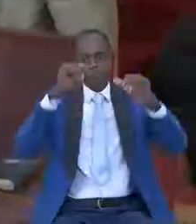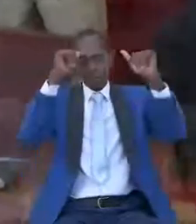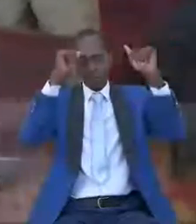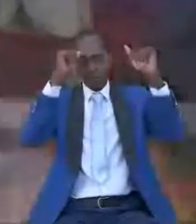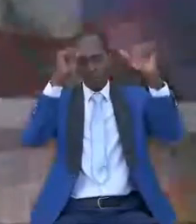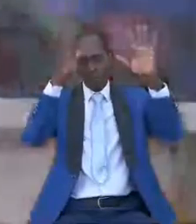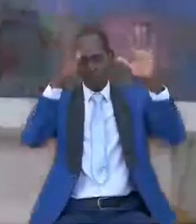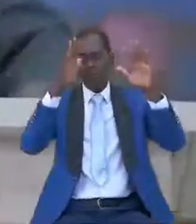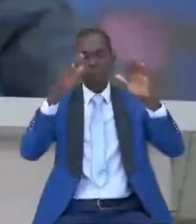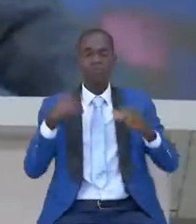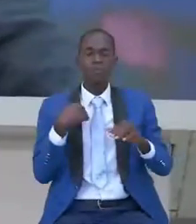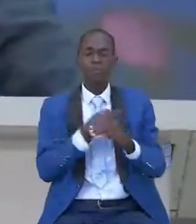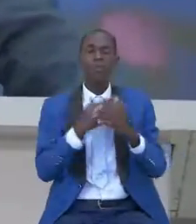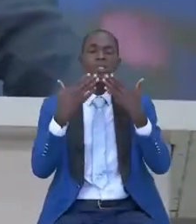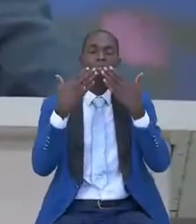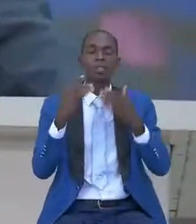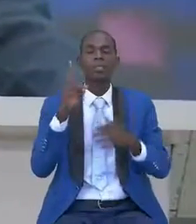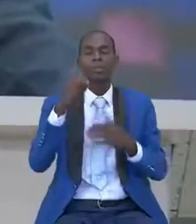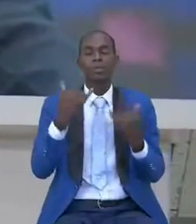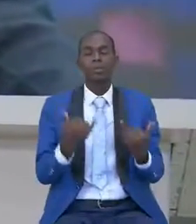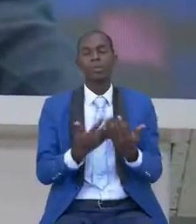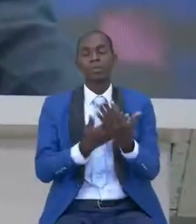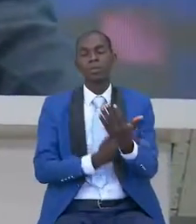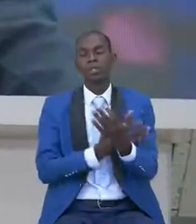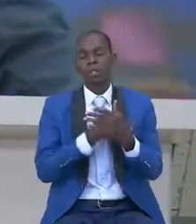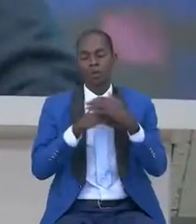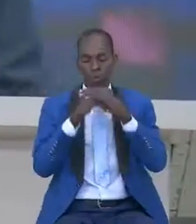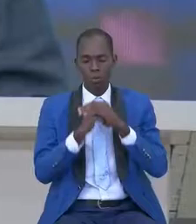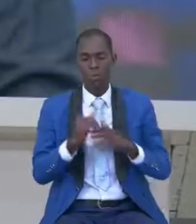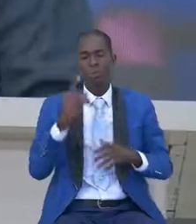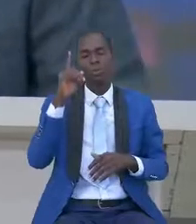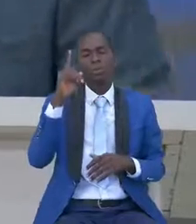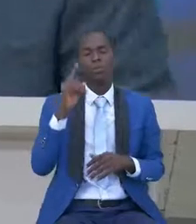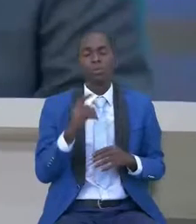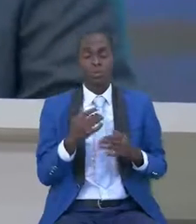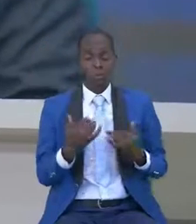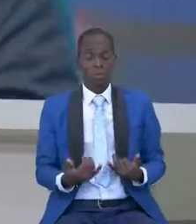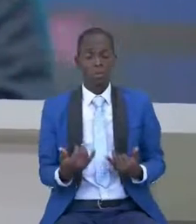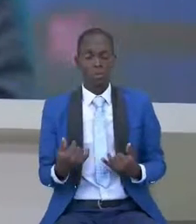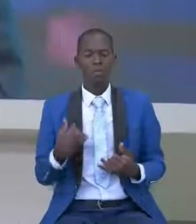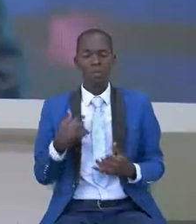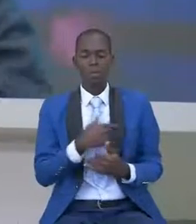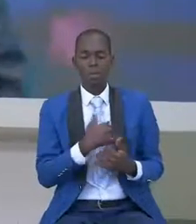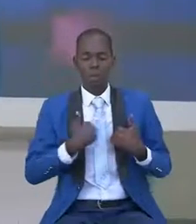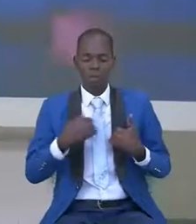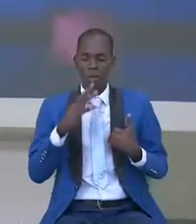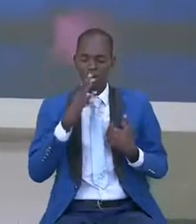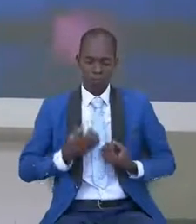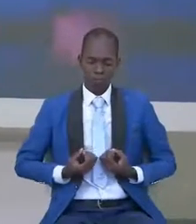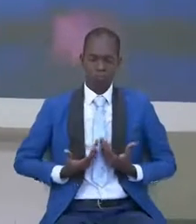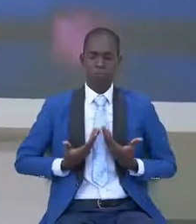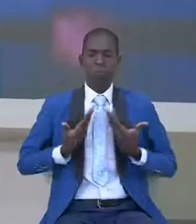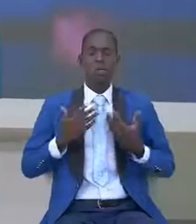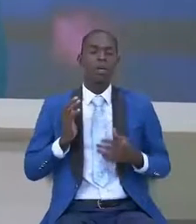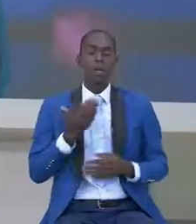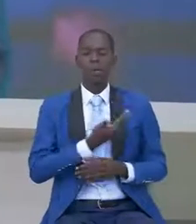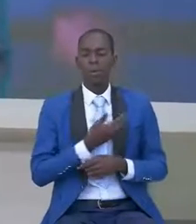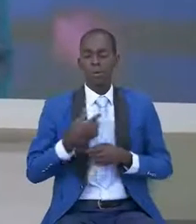Père, nous te remercions ce matin, nous t'adorons. Déjà, nous avons été élevés. Nos